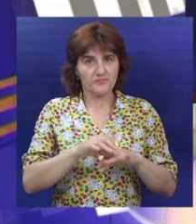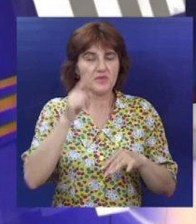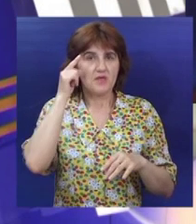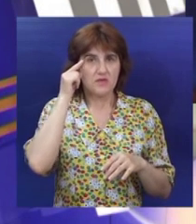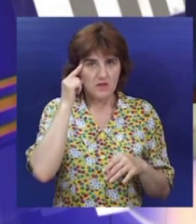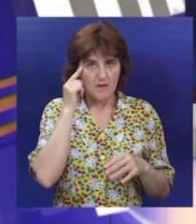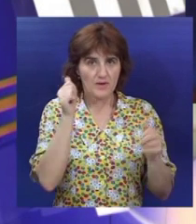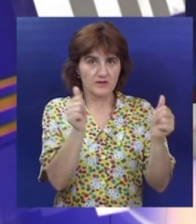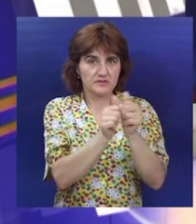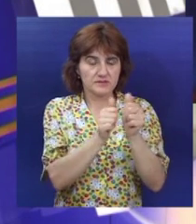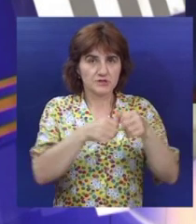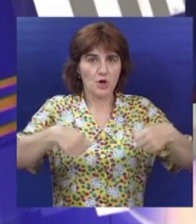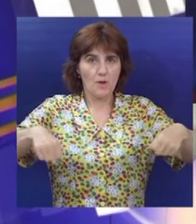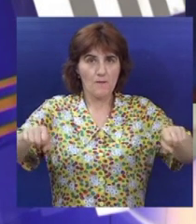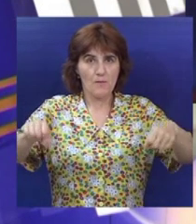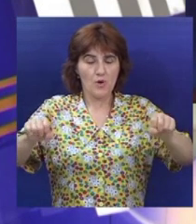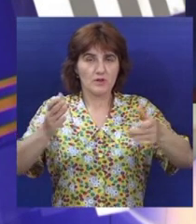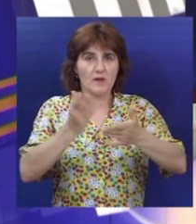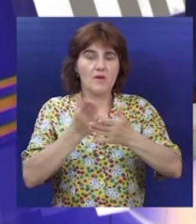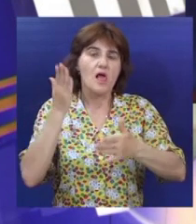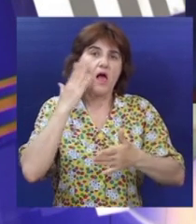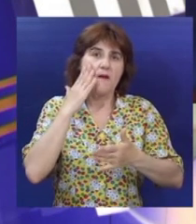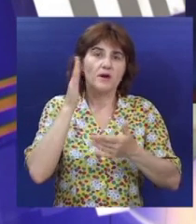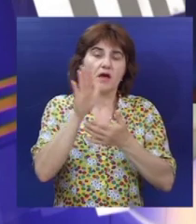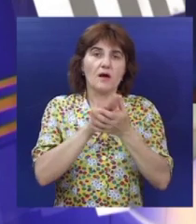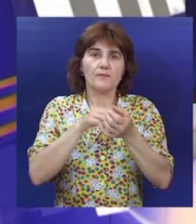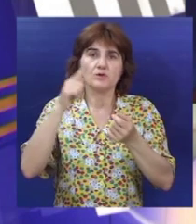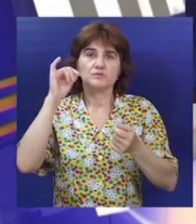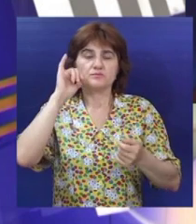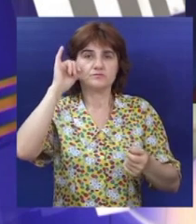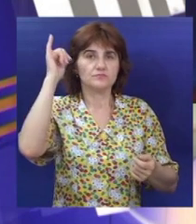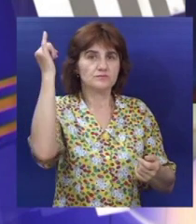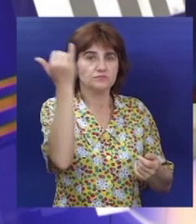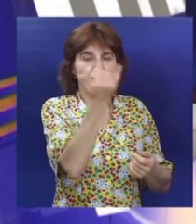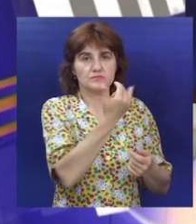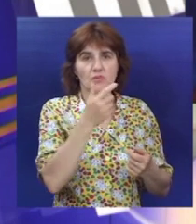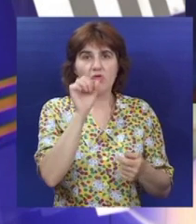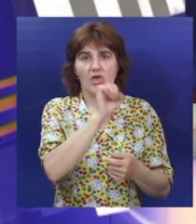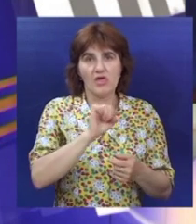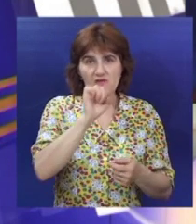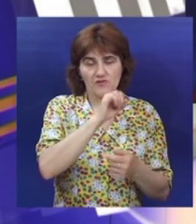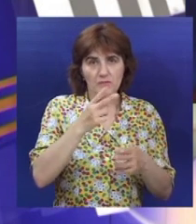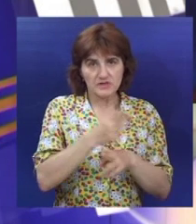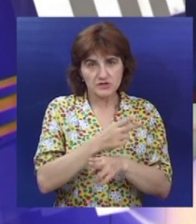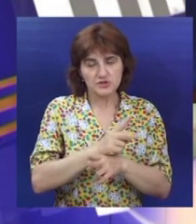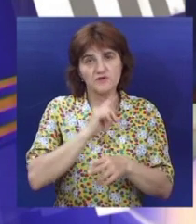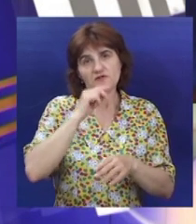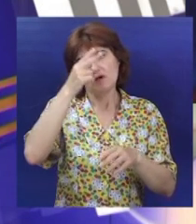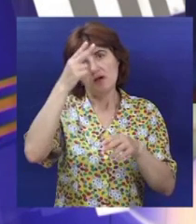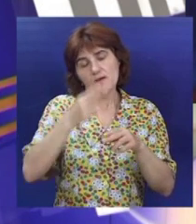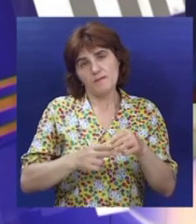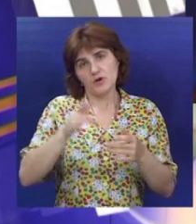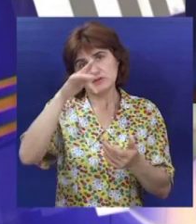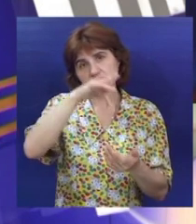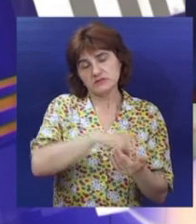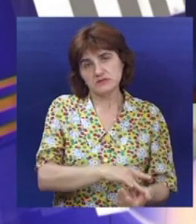je poreklom iz Japana, krenuo je motorom sa zapadne obale Amerike, obišao dobar deo evropskih zemalja, a posljednja